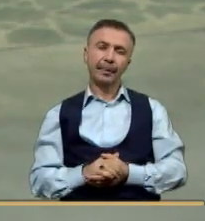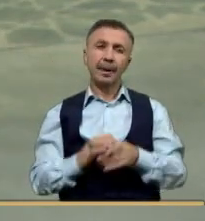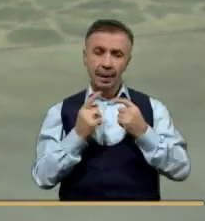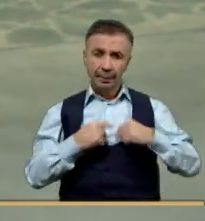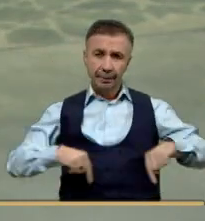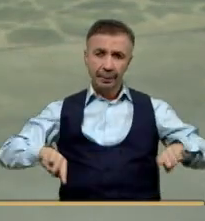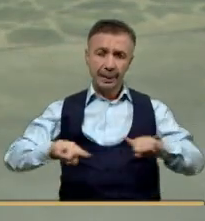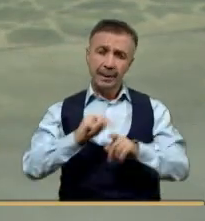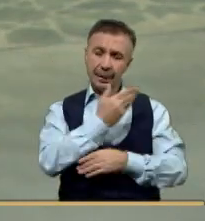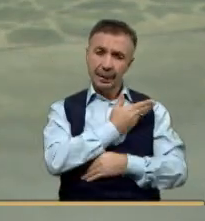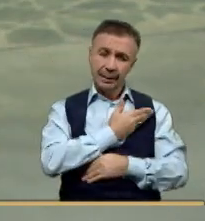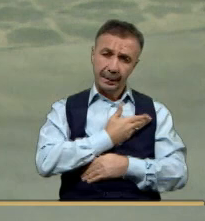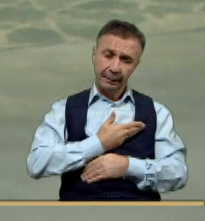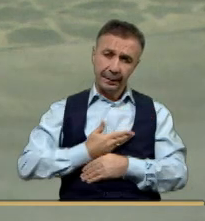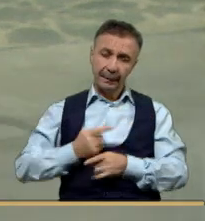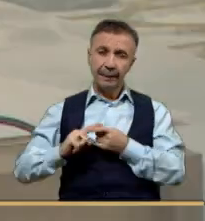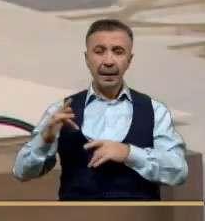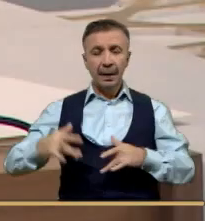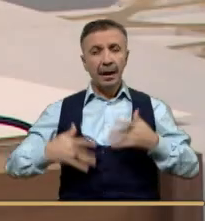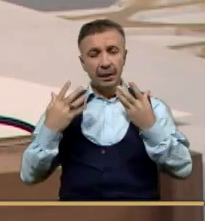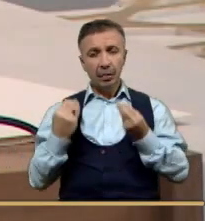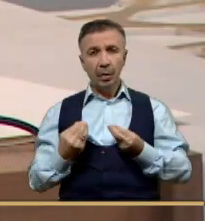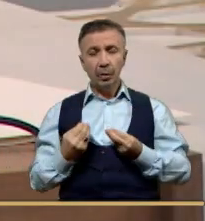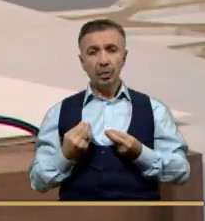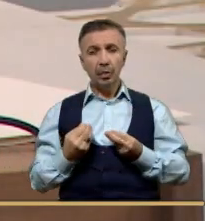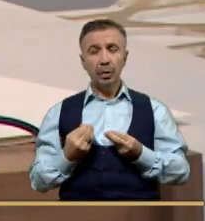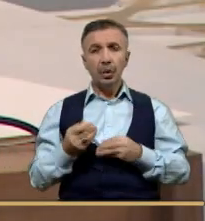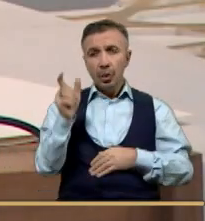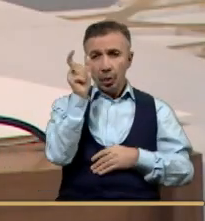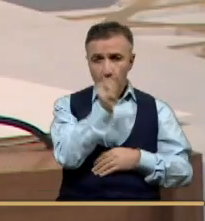Bizleri sevdiği ve razı olduğu kulları zümresine dahil eylesin.